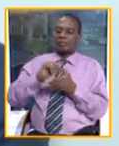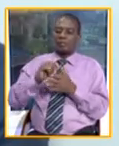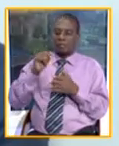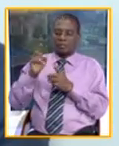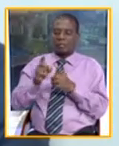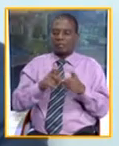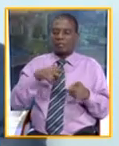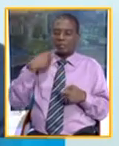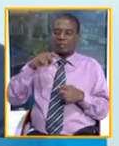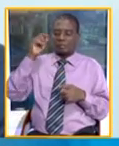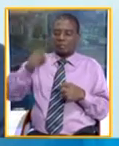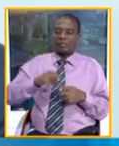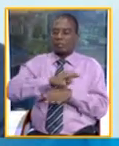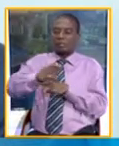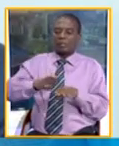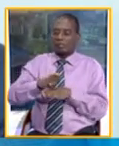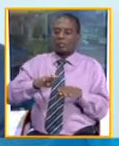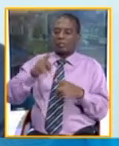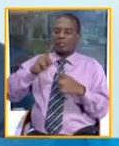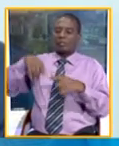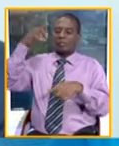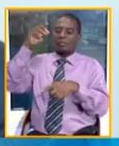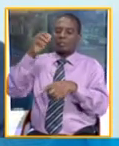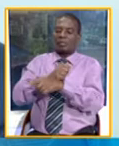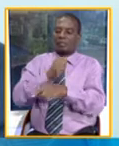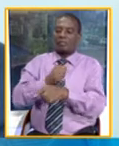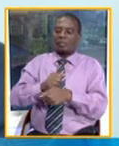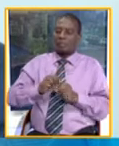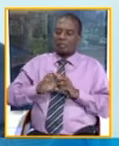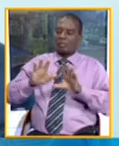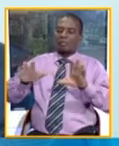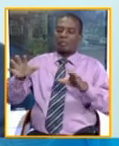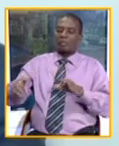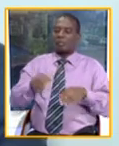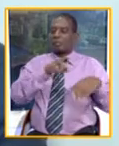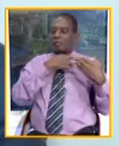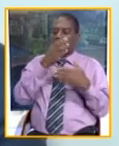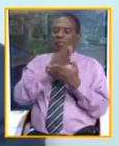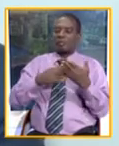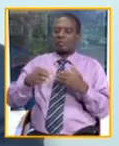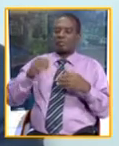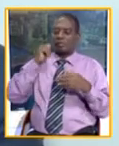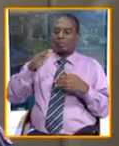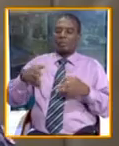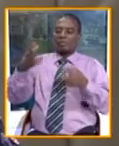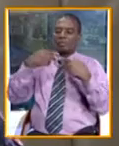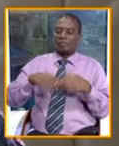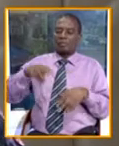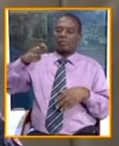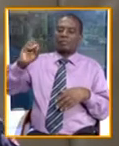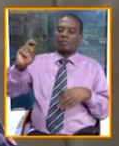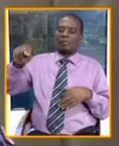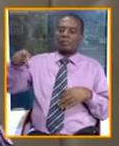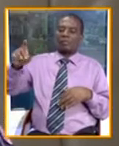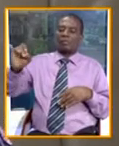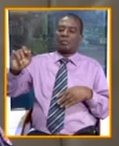qui devait couvrir Abidjan et San Pedro s'est étendu pour prendre en charge quelques filles venant de Boundiali. Dans quelques